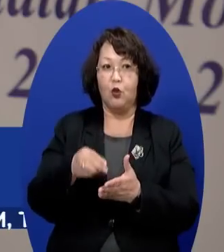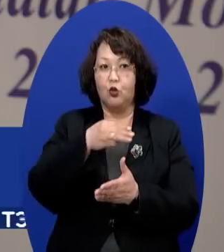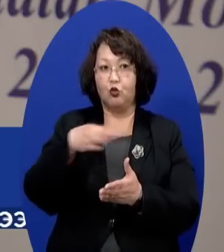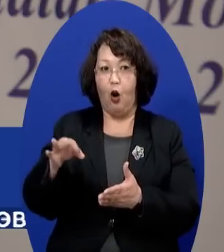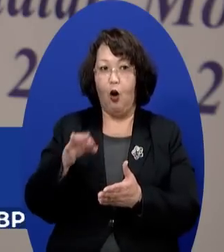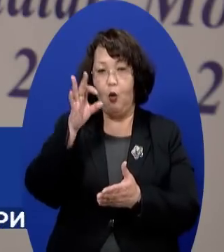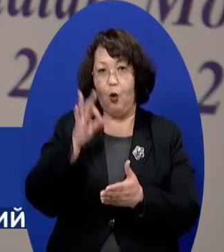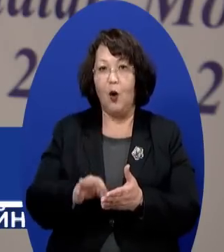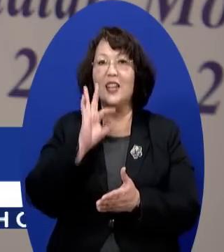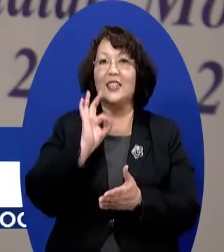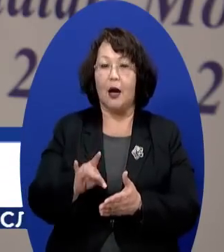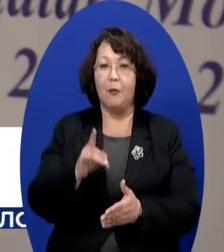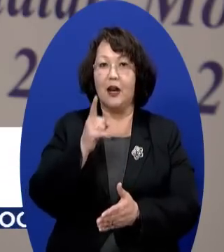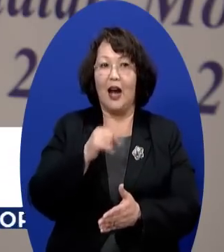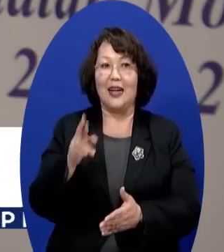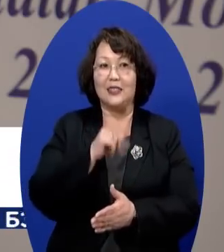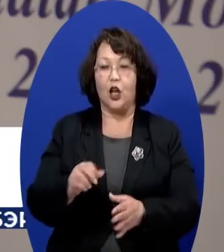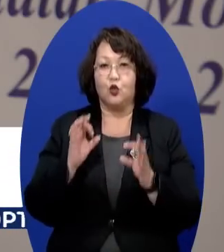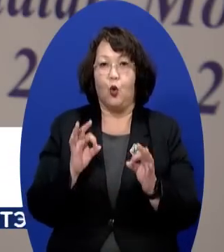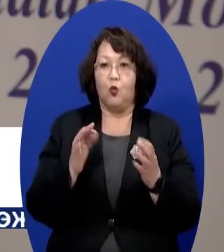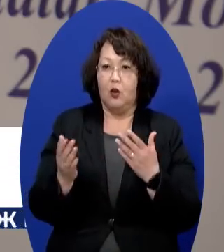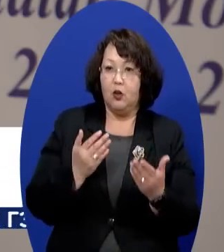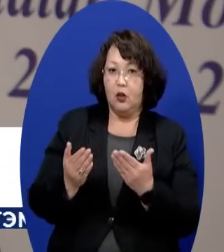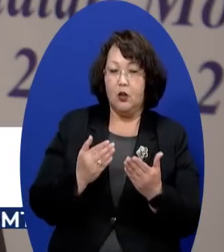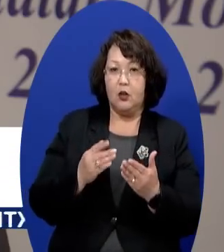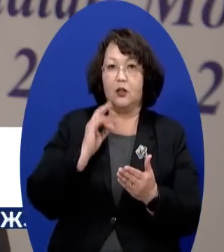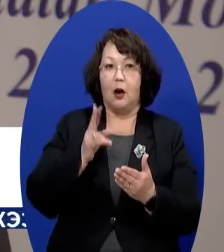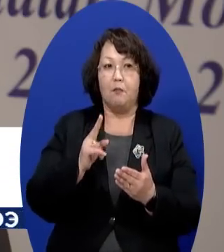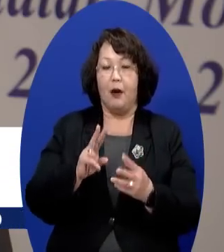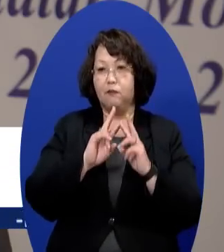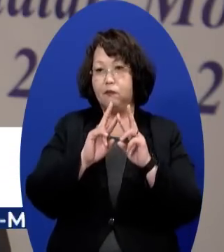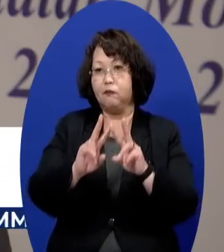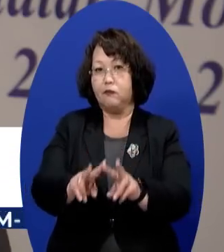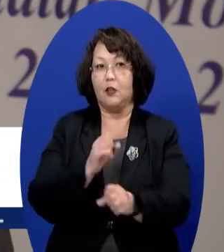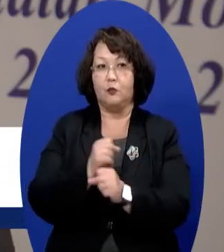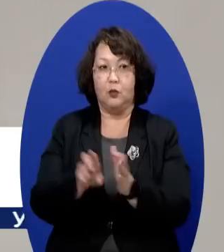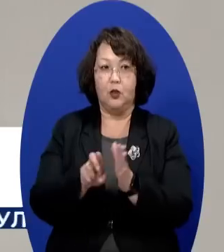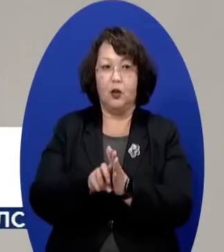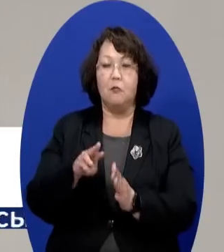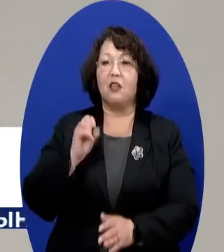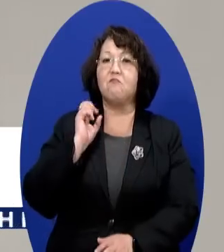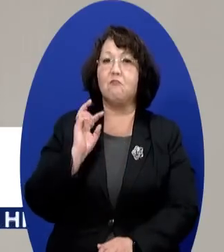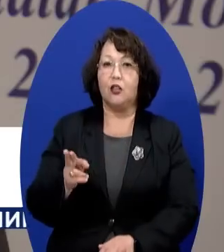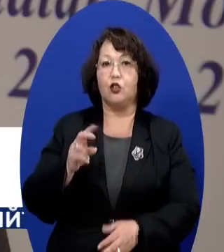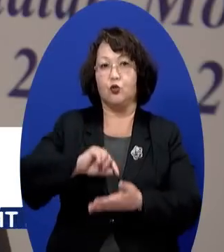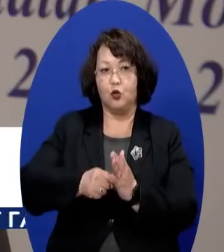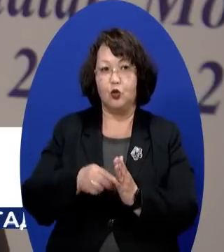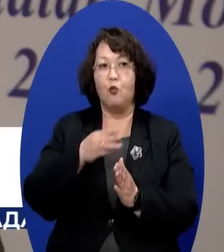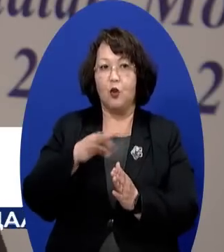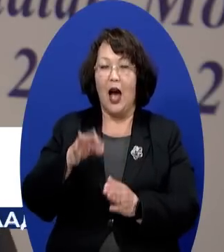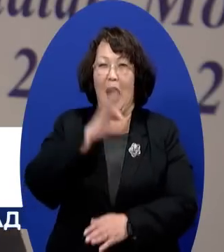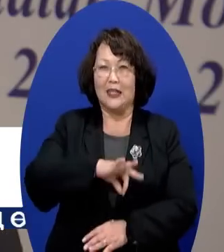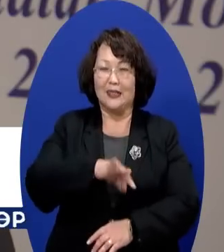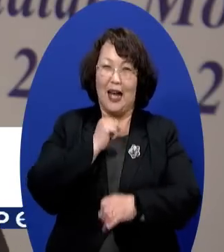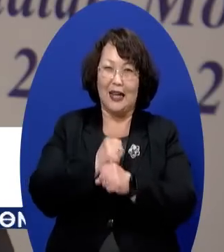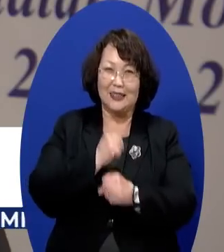байж компани оршин тогтноувэ гэдгийг бол математикаар бид нар гаргаж ирж томьёолж практик зөвлөмж гаргана. Ашигтай ажиллах зарчмаар ажиллах хэвээр. Тэгэхээр